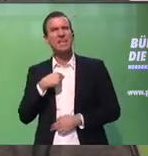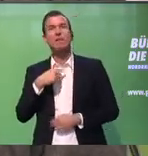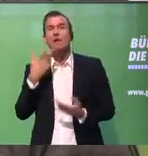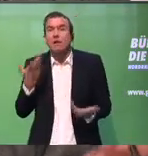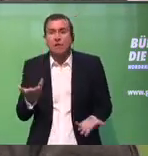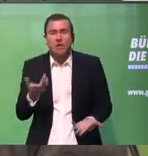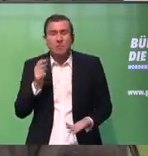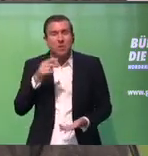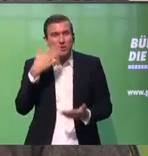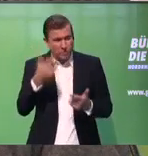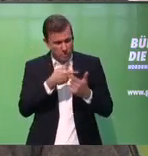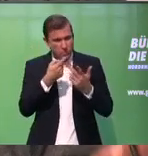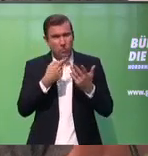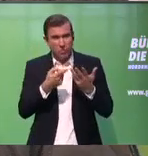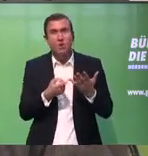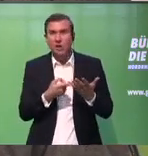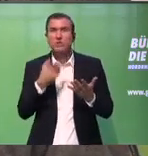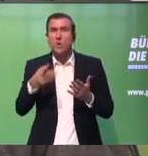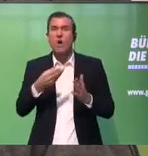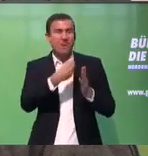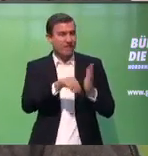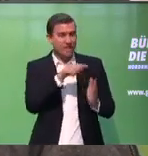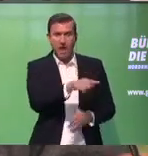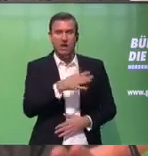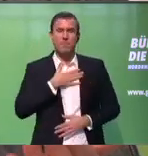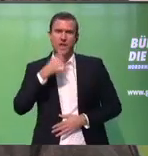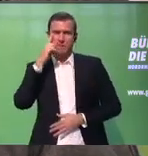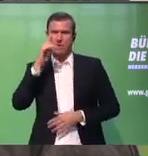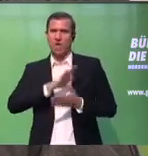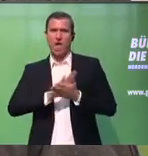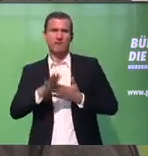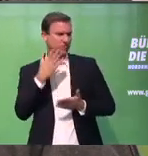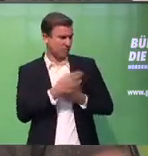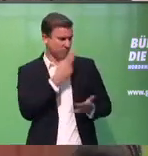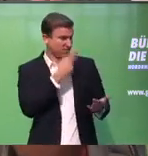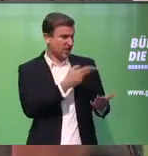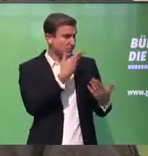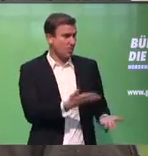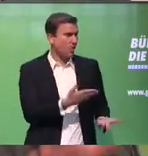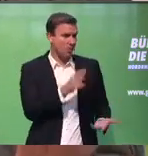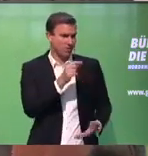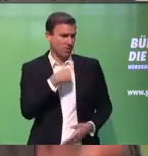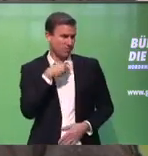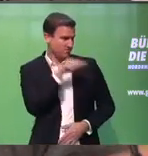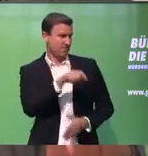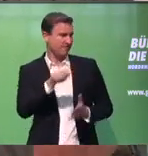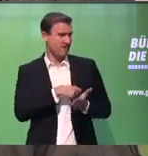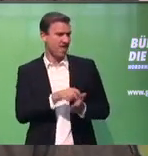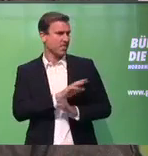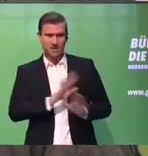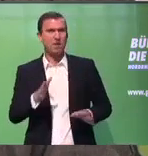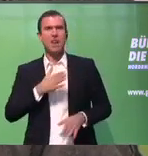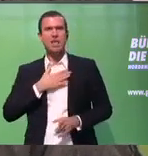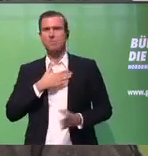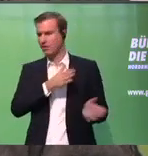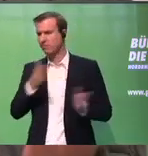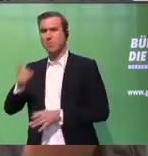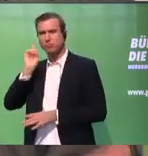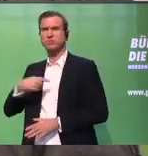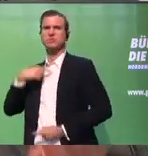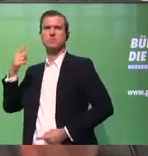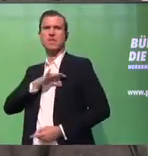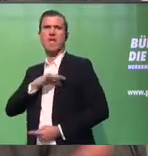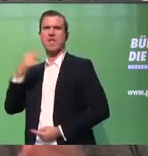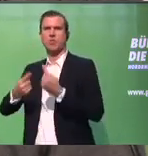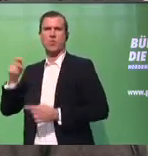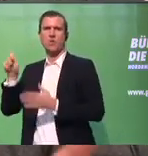und Freunde, mit diesem Vertrag wird es sehr leicht, glaube ich, herauszuarbeiten, dass der und die Grün wählen muss, damit